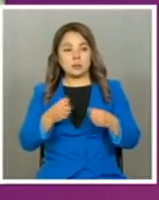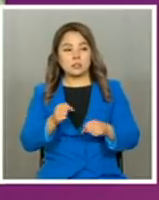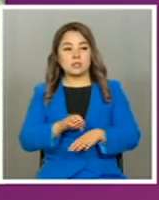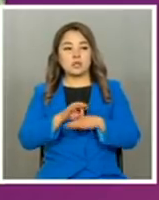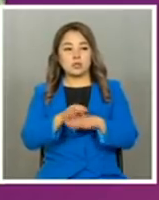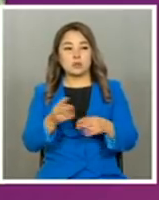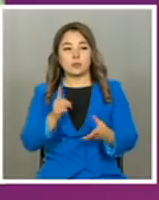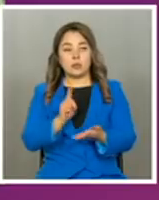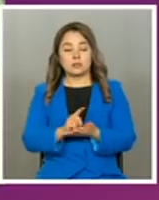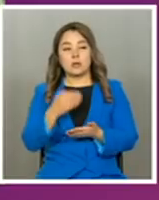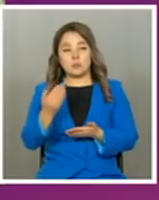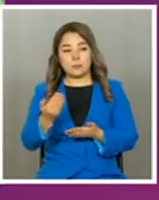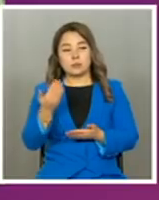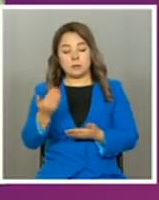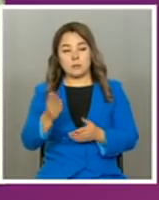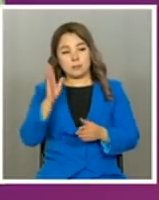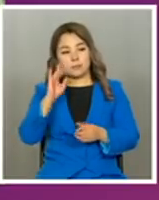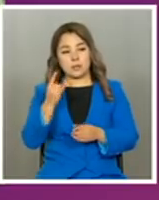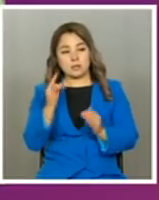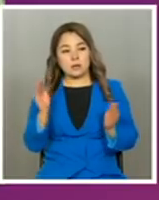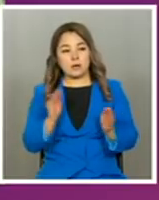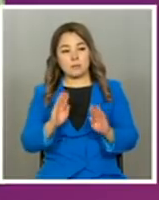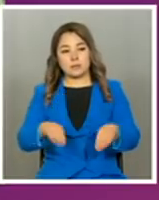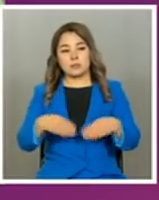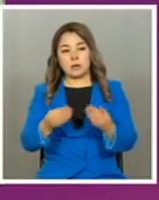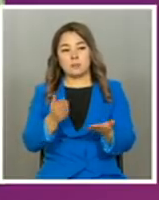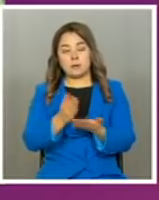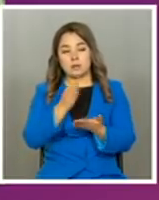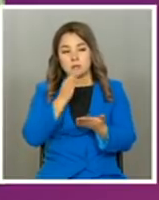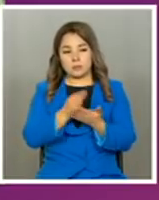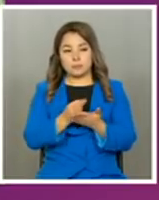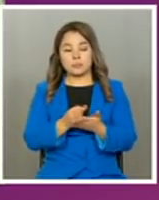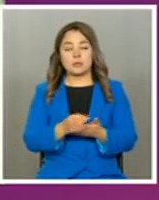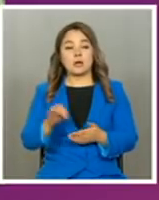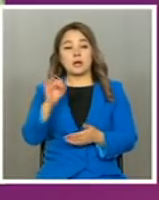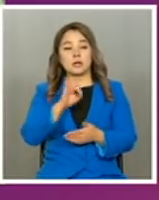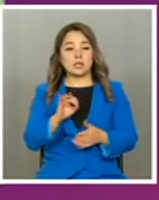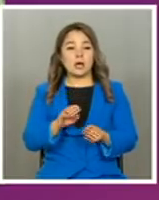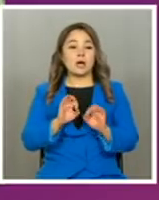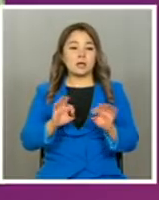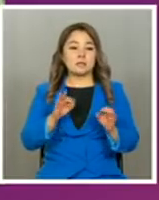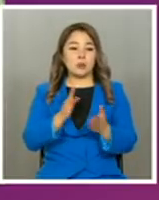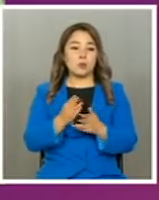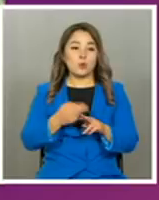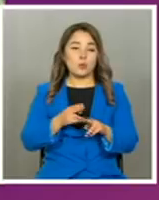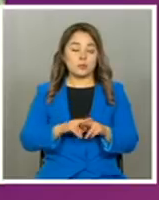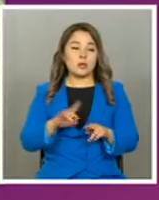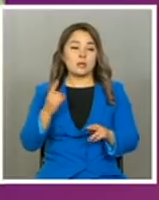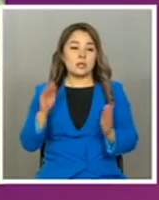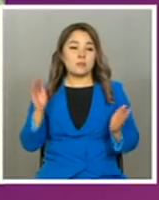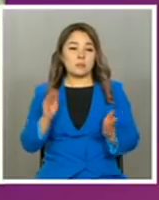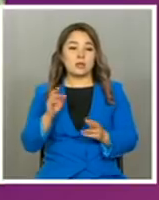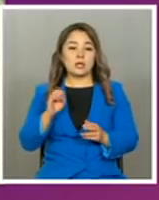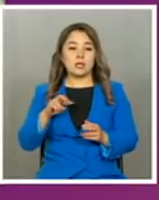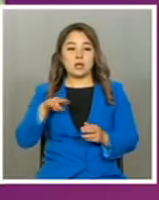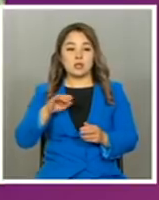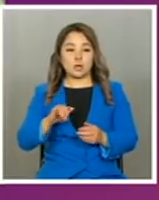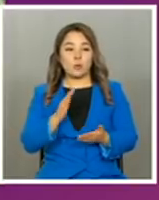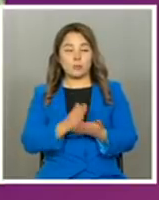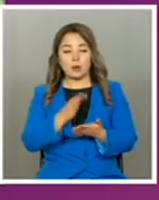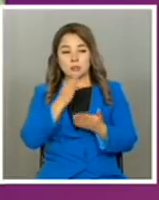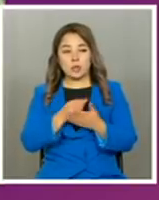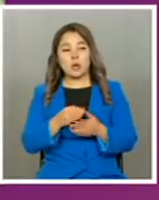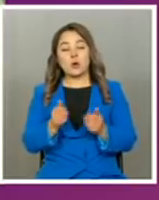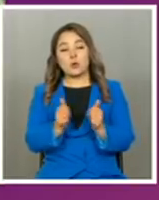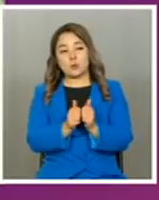Саған, бұл баланы аманат етем. Аңызда айтылғандай, осы бала Елжау көрші тайпаларды